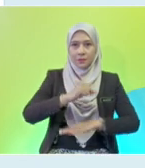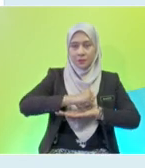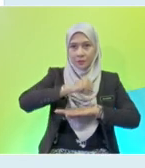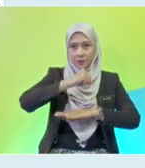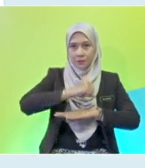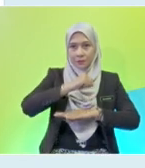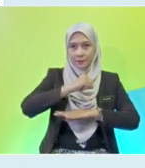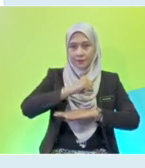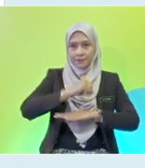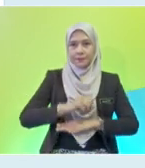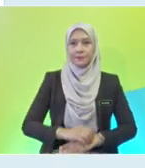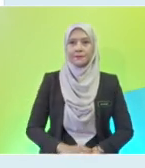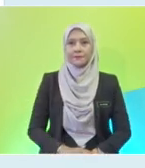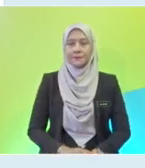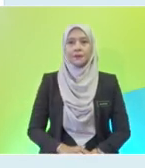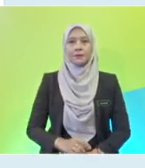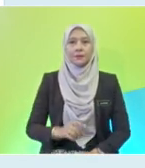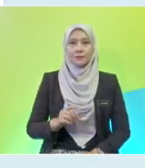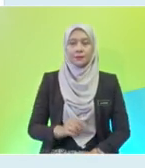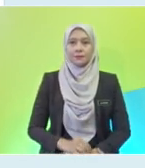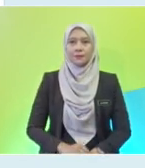adalah salah satu